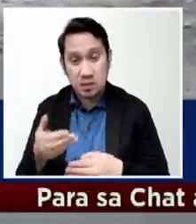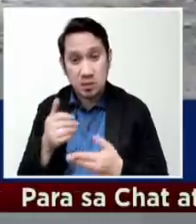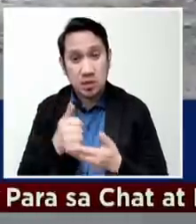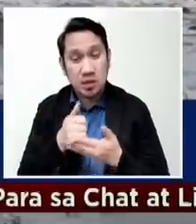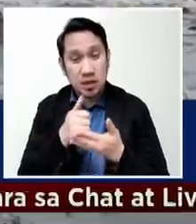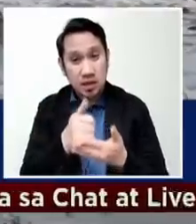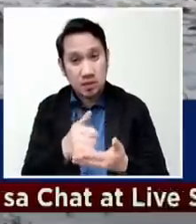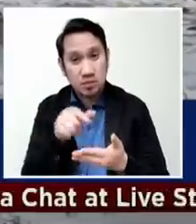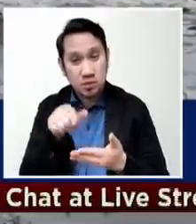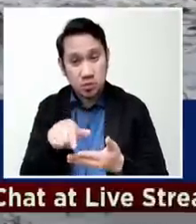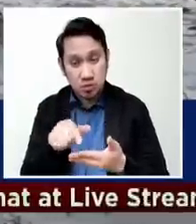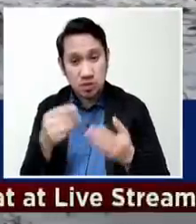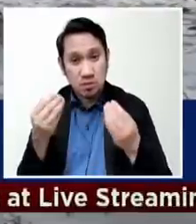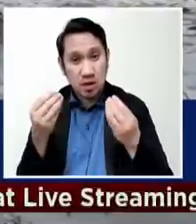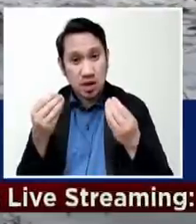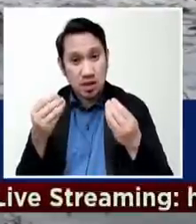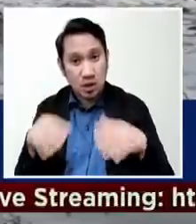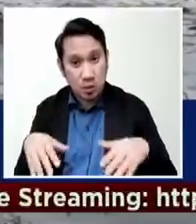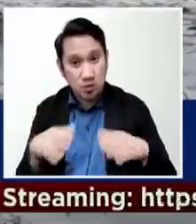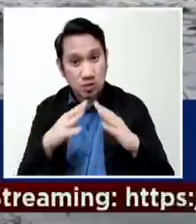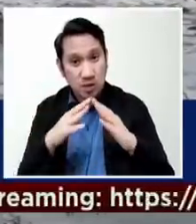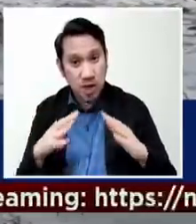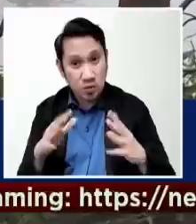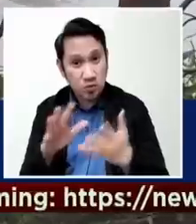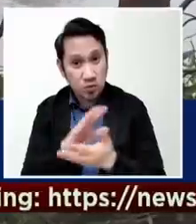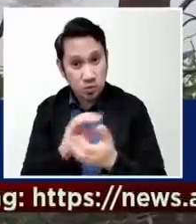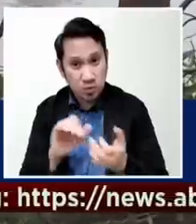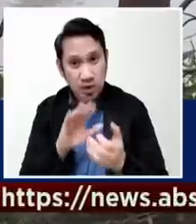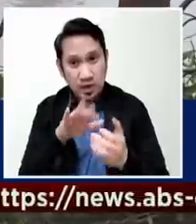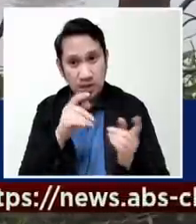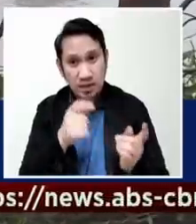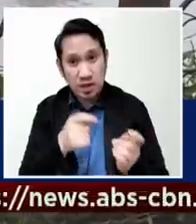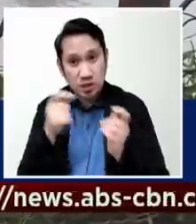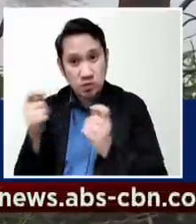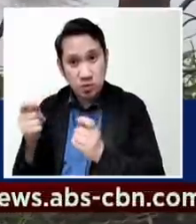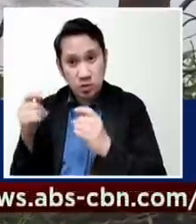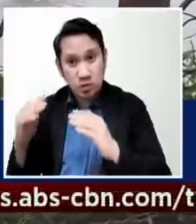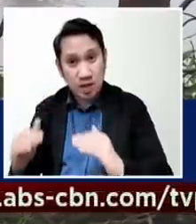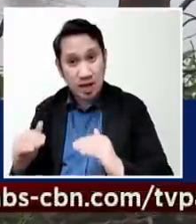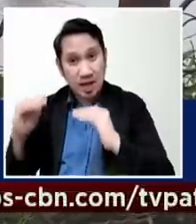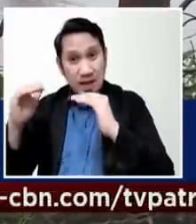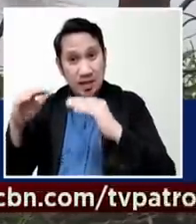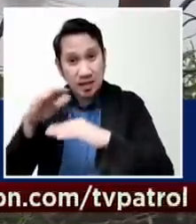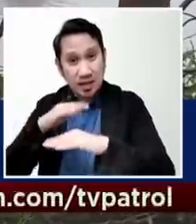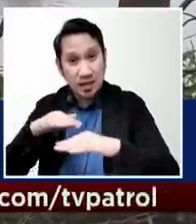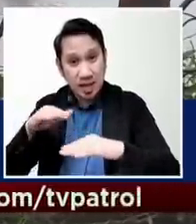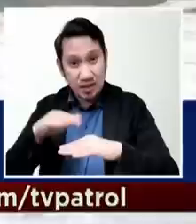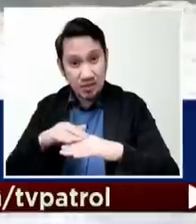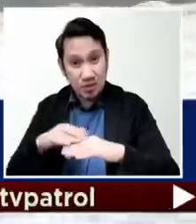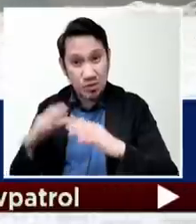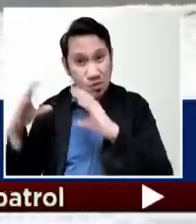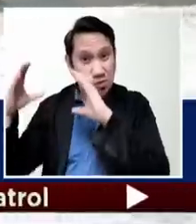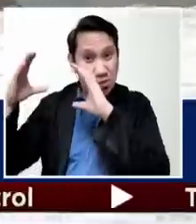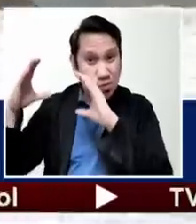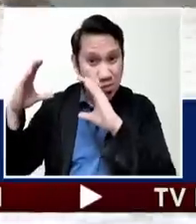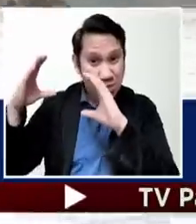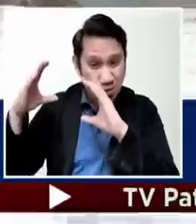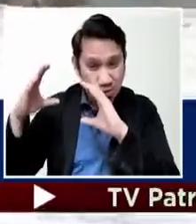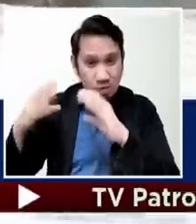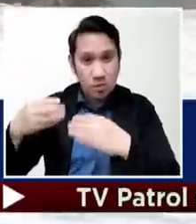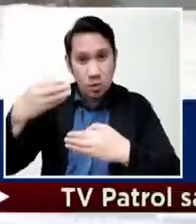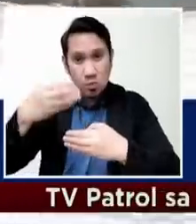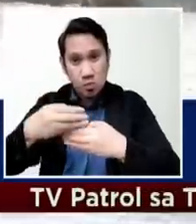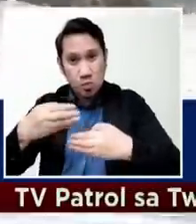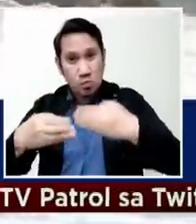nawalan ng bahay at ililipat sila sa mas mataas na lugar. Patuloy din ang sandbagging sa bahagi ng nasirang dike para maiwasan